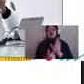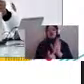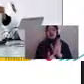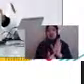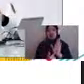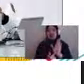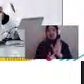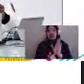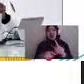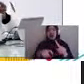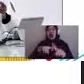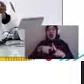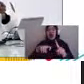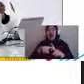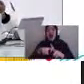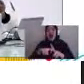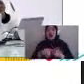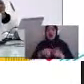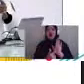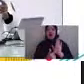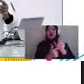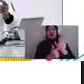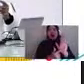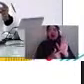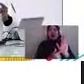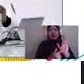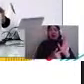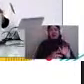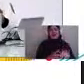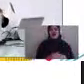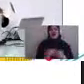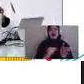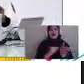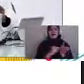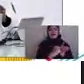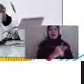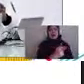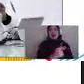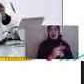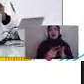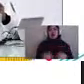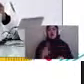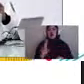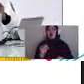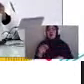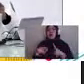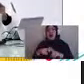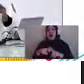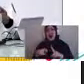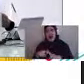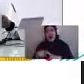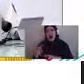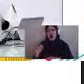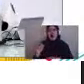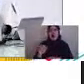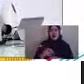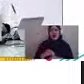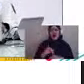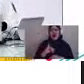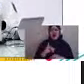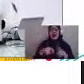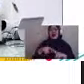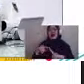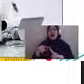Kakaknya diposting, terus nama anaknya itu di Stabilo. Itu kan sudah ada nomor KK, nomor NP, nomor NIK. Nah, itu kan sama aja